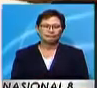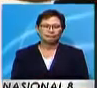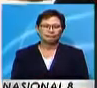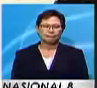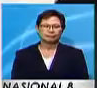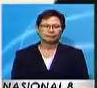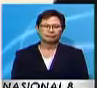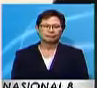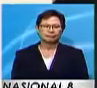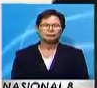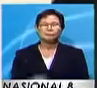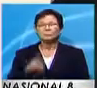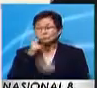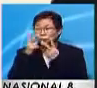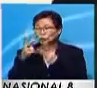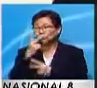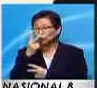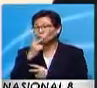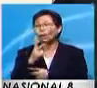masok